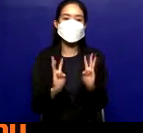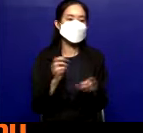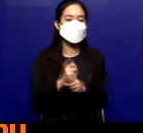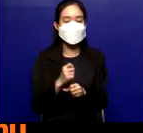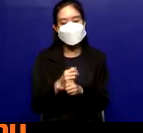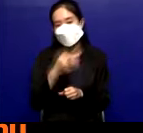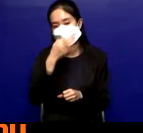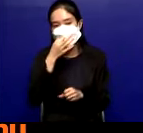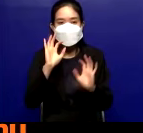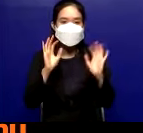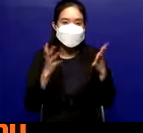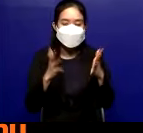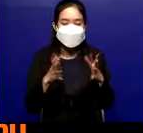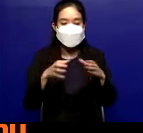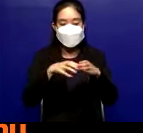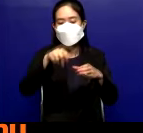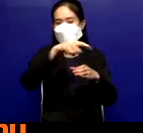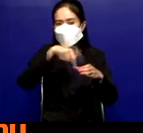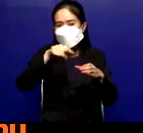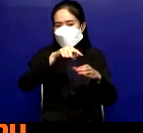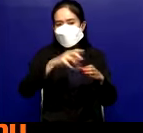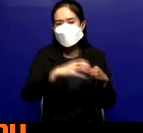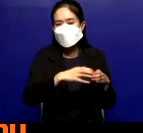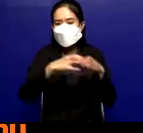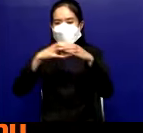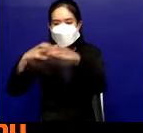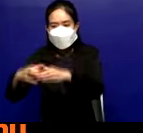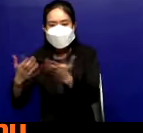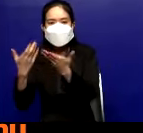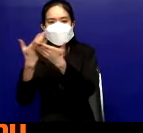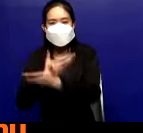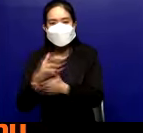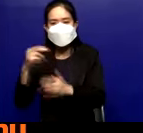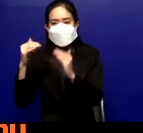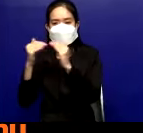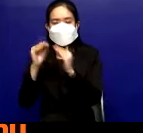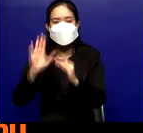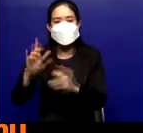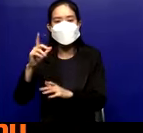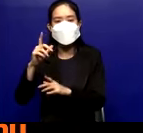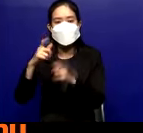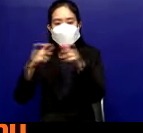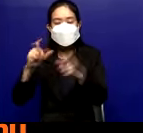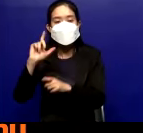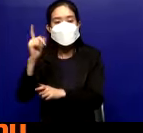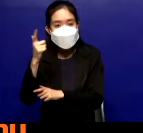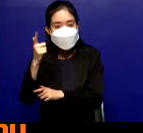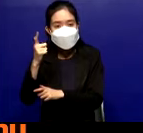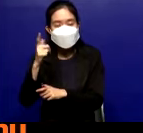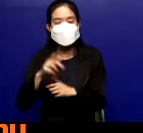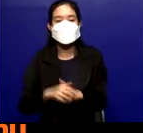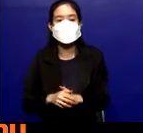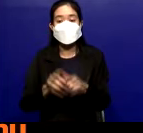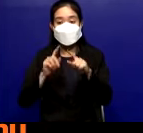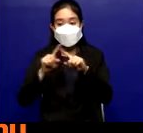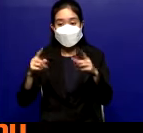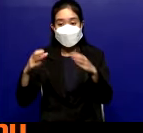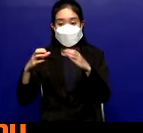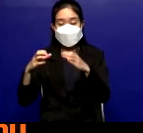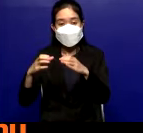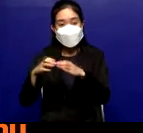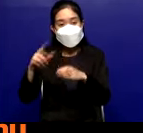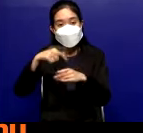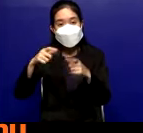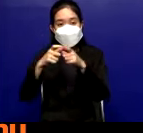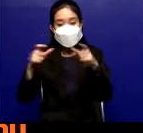และท้ายที่สุดเนี่ยคนกลุ่มนี้ก็จะถูกย้ายมาใช้สิทธิ์บัตรทองแต่กลับกลายเป็นว่ากองทุนบัตรทองกลับได้รับงบประมาณลดล